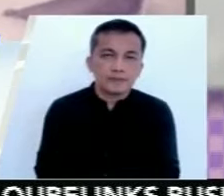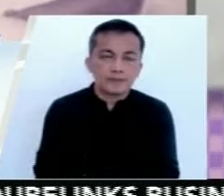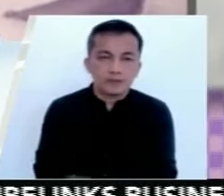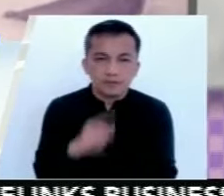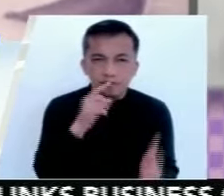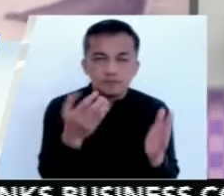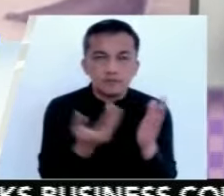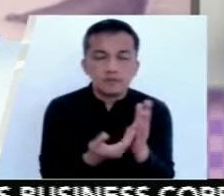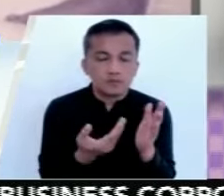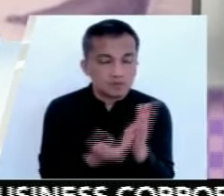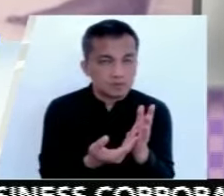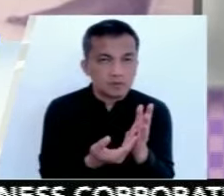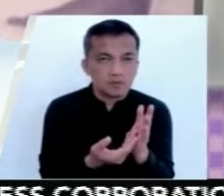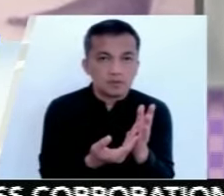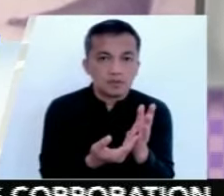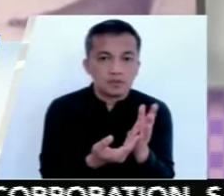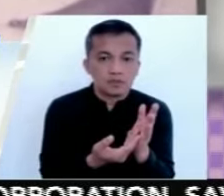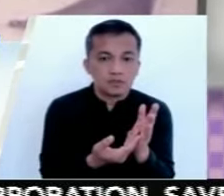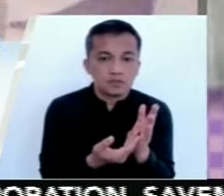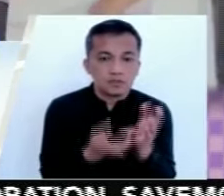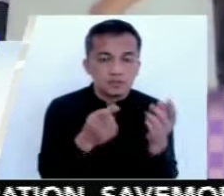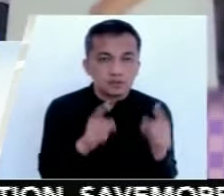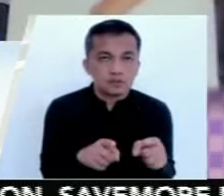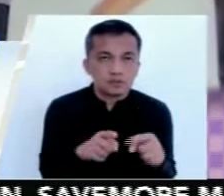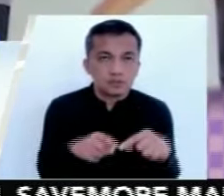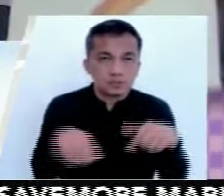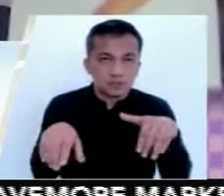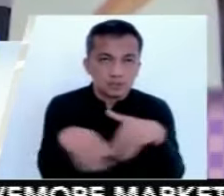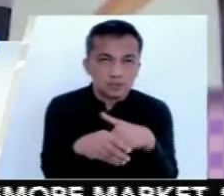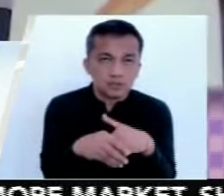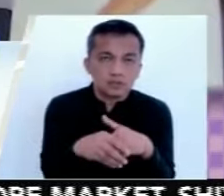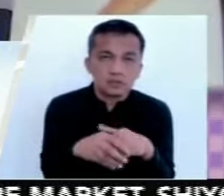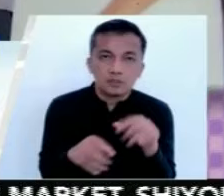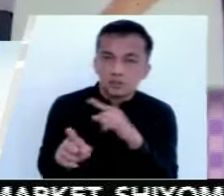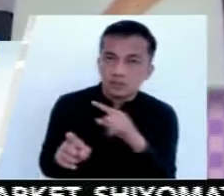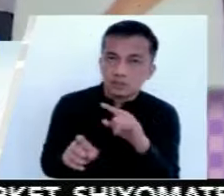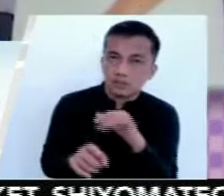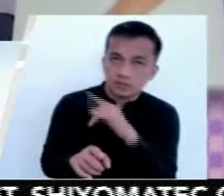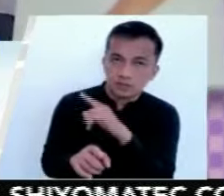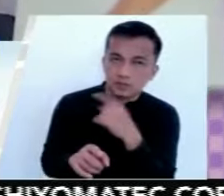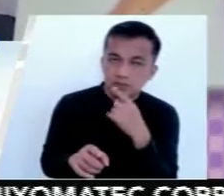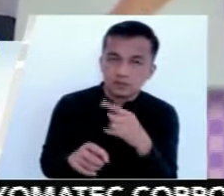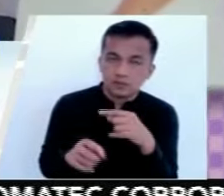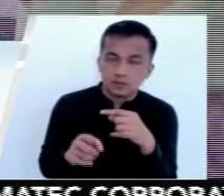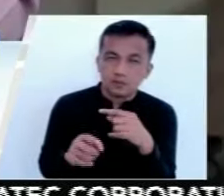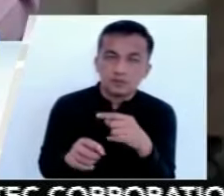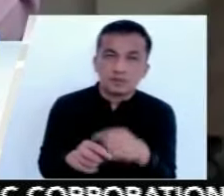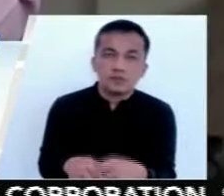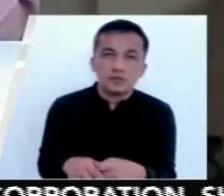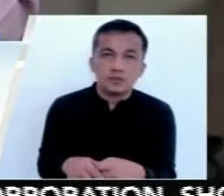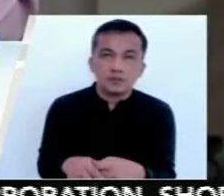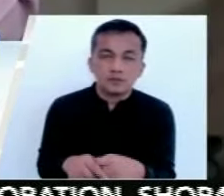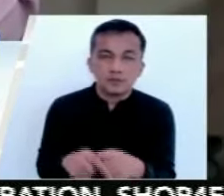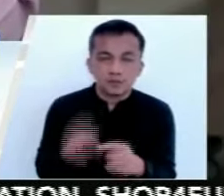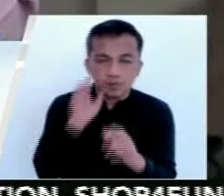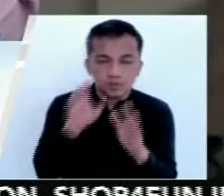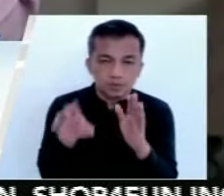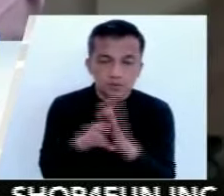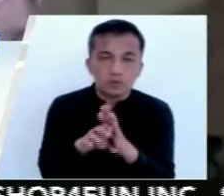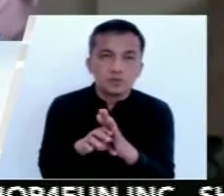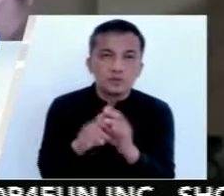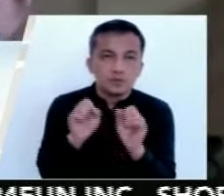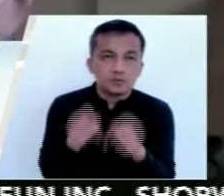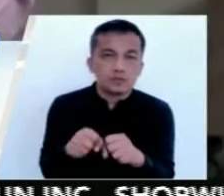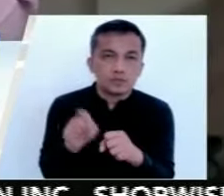ng nangyari yung kasal, like yung pinakita nga na may marriage, ay may photos, pwede po yun na maging proof